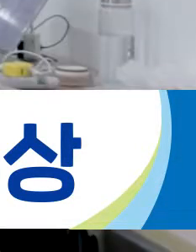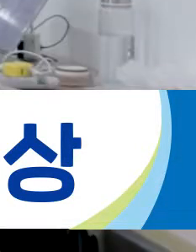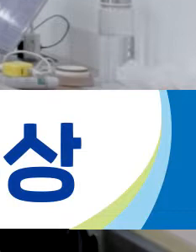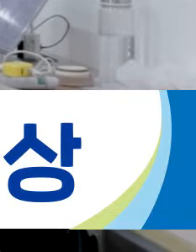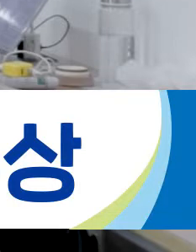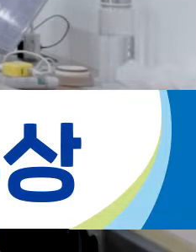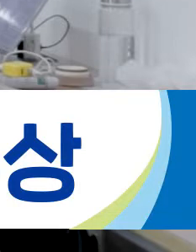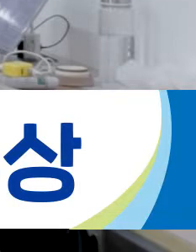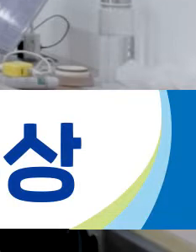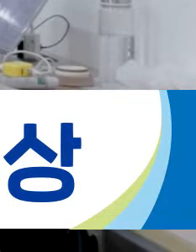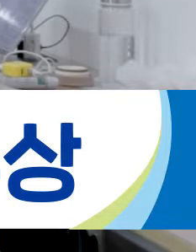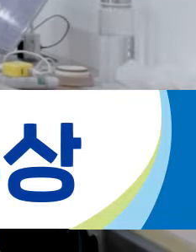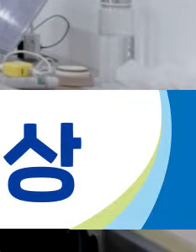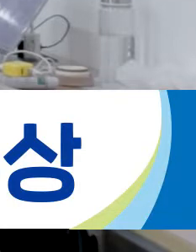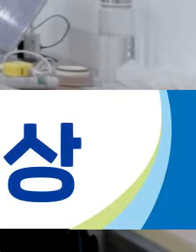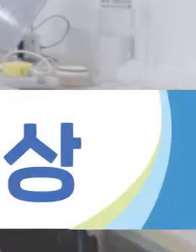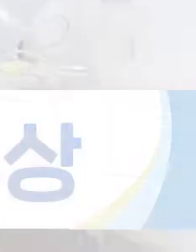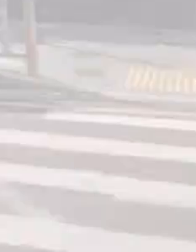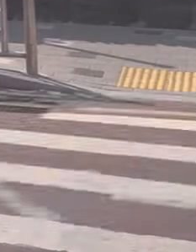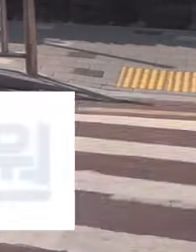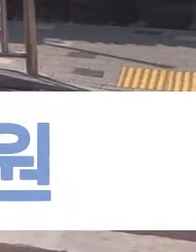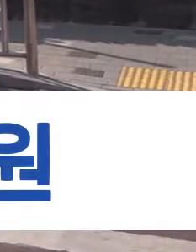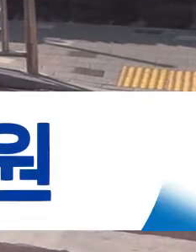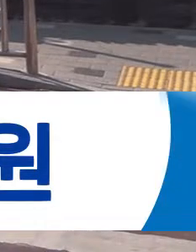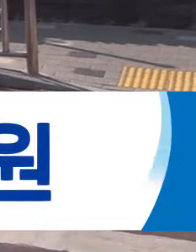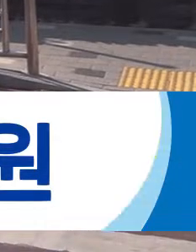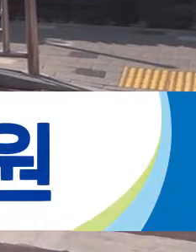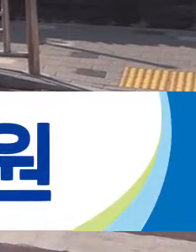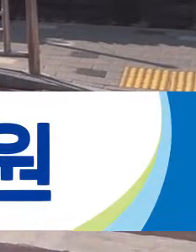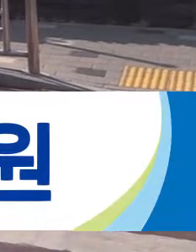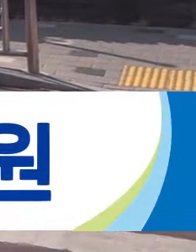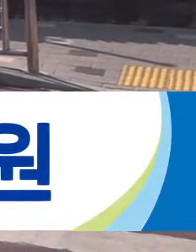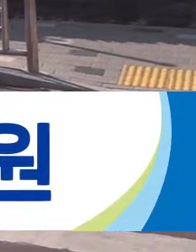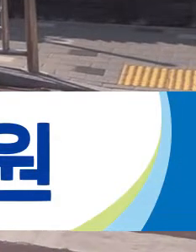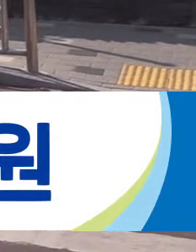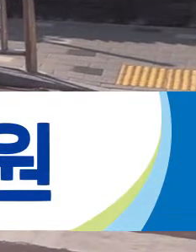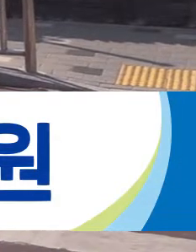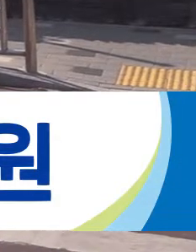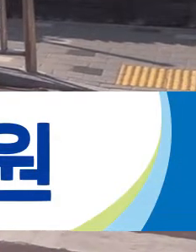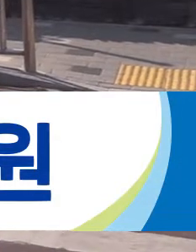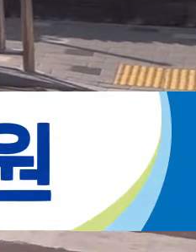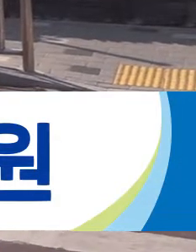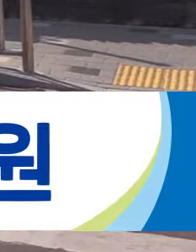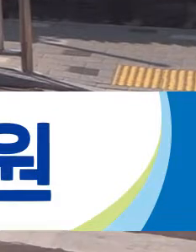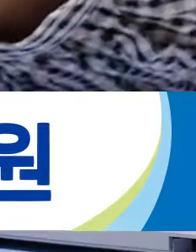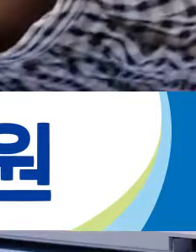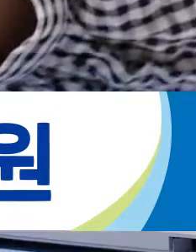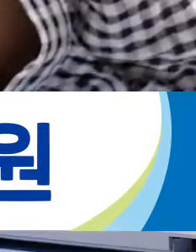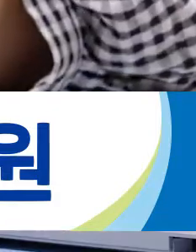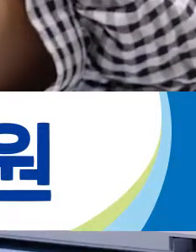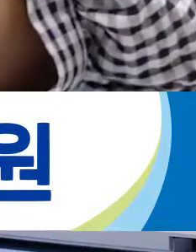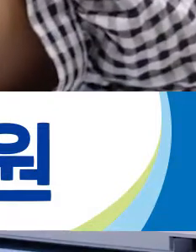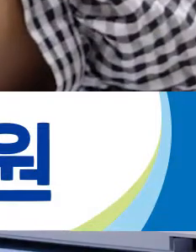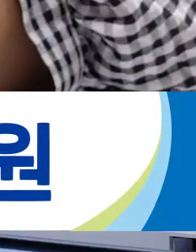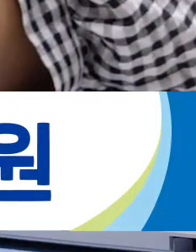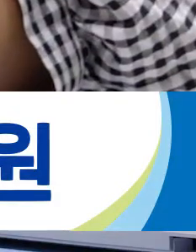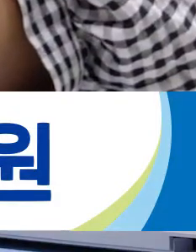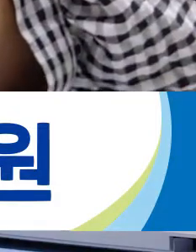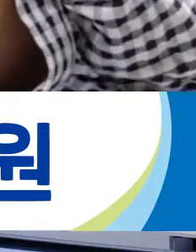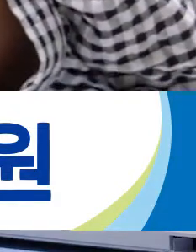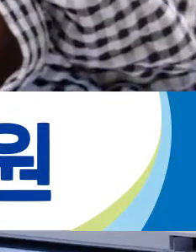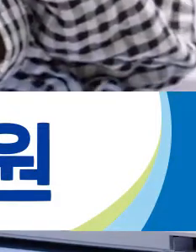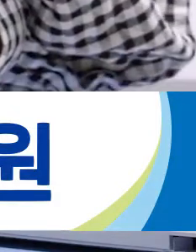문화 도시 부문 대상을 수상했습니다 구는 관내 초 중 후 10개 학교 의 일어 200만원의 교육경비 보조금을